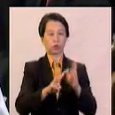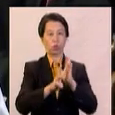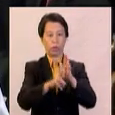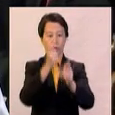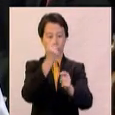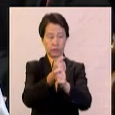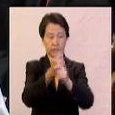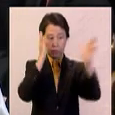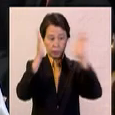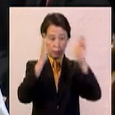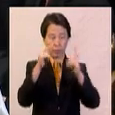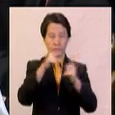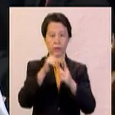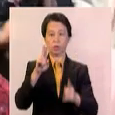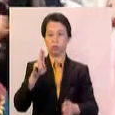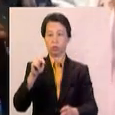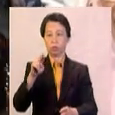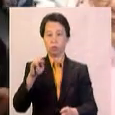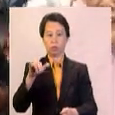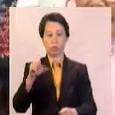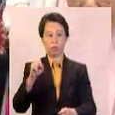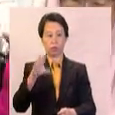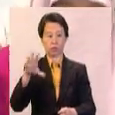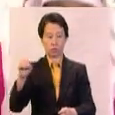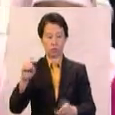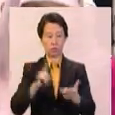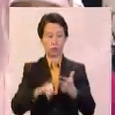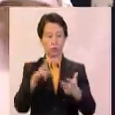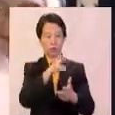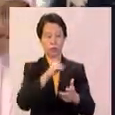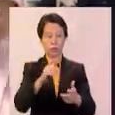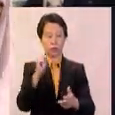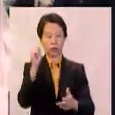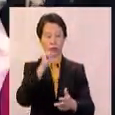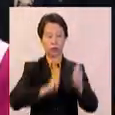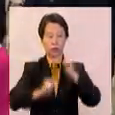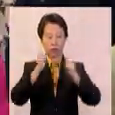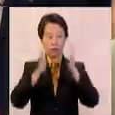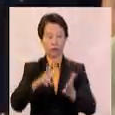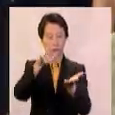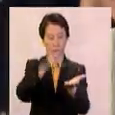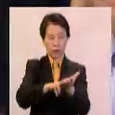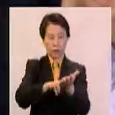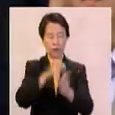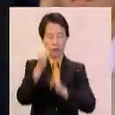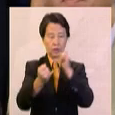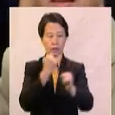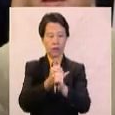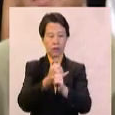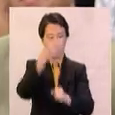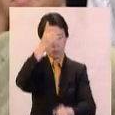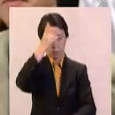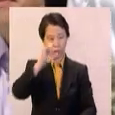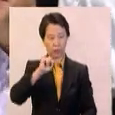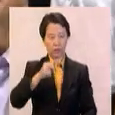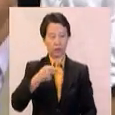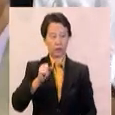Tetap Malaysia ke UNESCO, Dr. Anisi Ibrahim dan artis negara bertaraf antarabangsa, Datuk Sheikh.